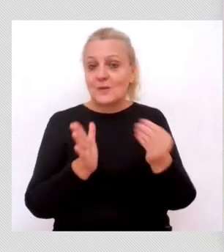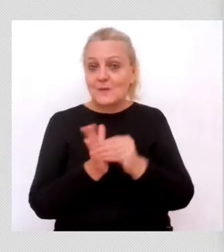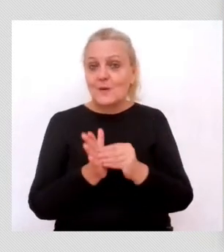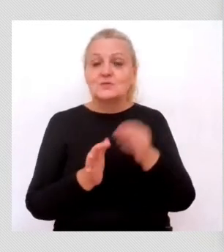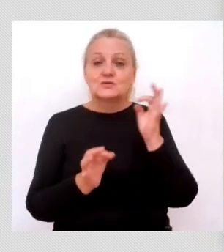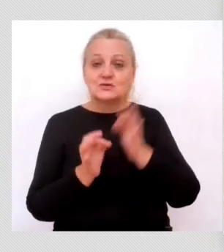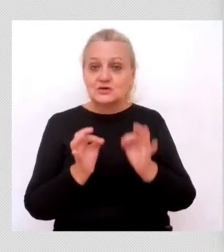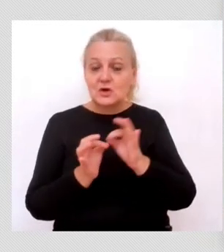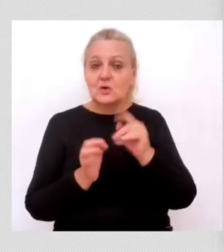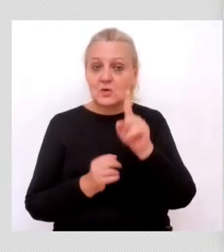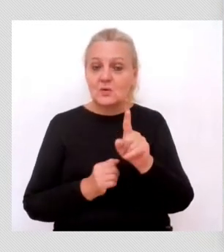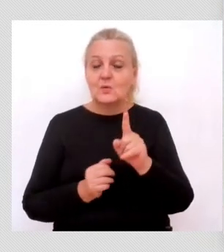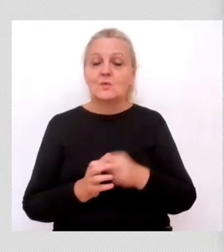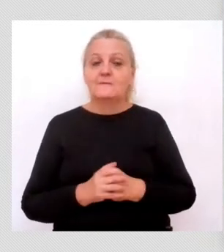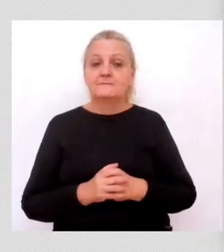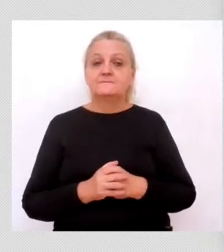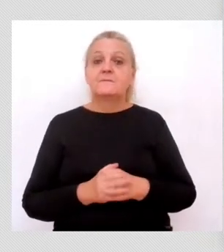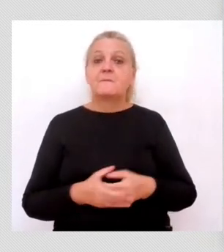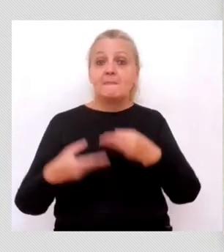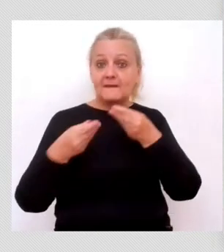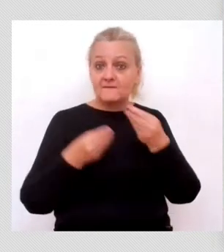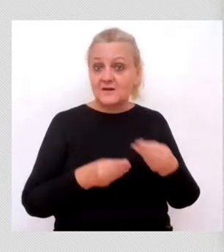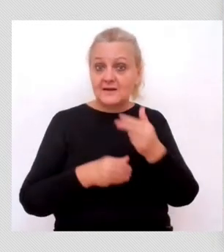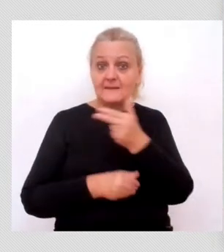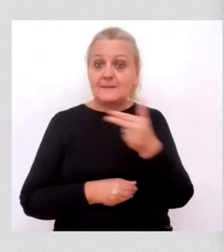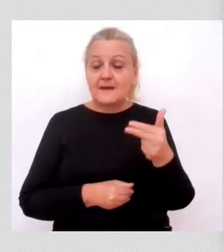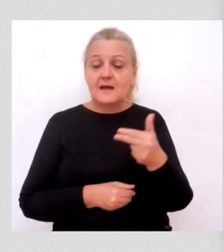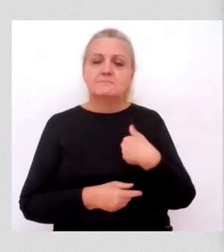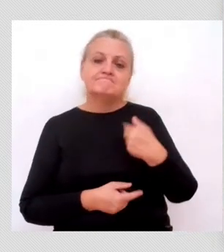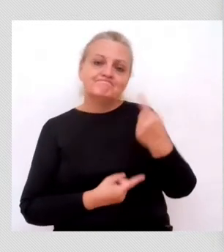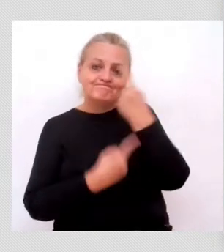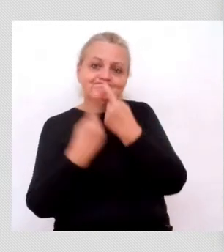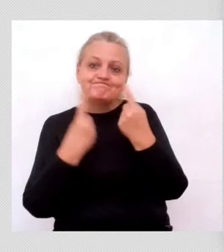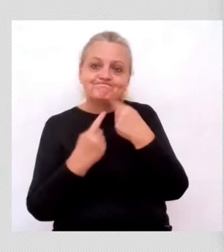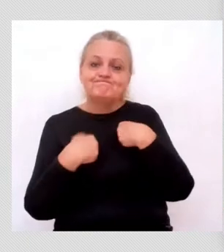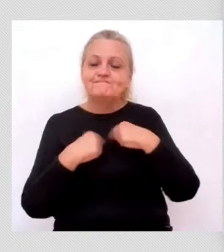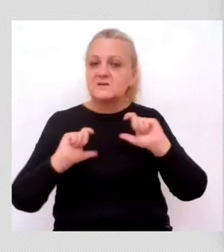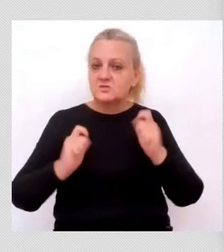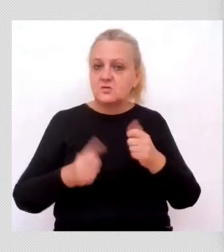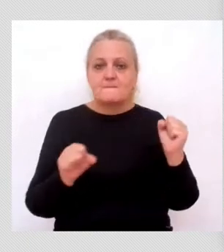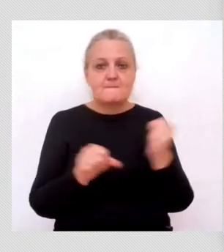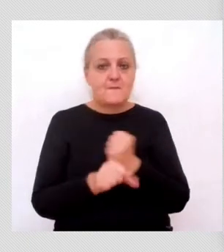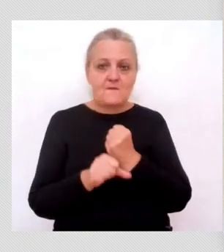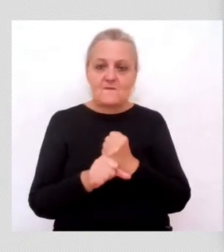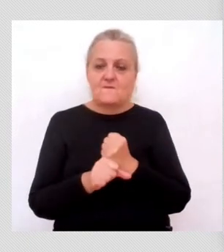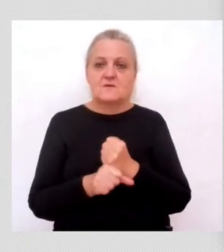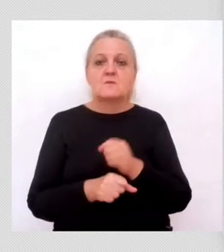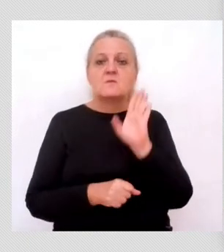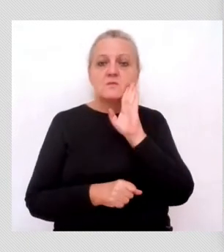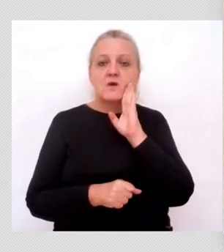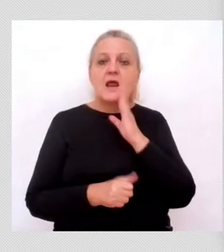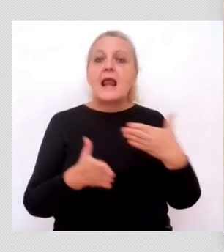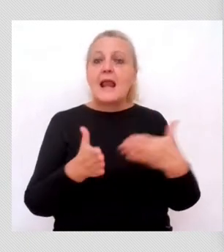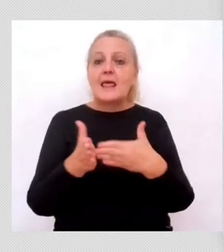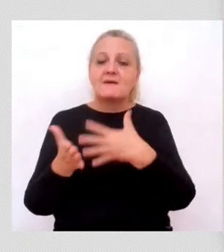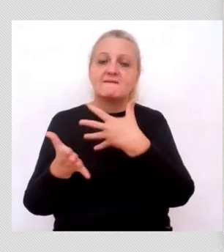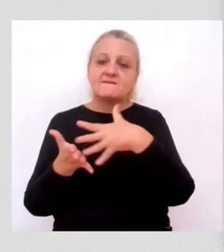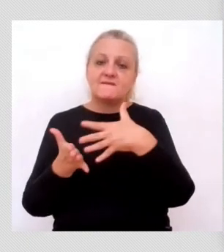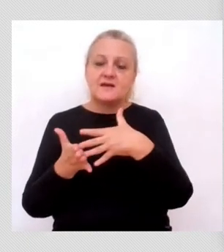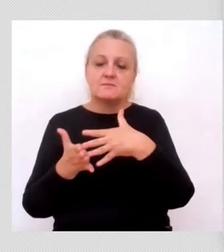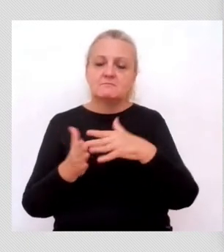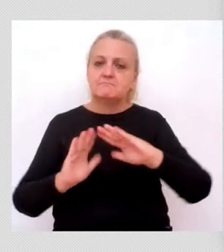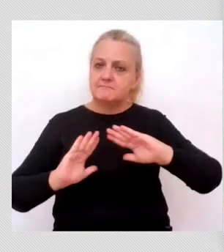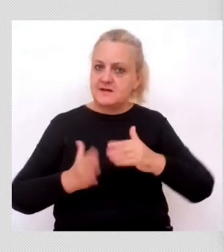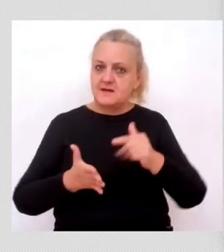szczegółowo do finansowania, zastanawiałbym się bardzo poważnie nad ograniczeniem limitów wydatków na kampanie